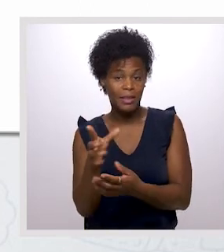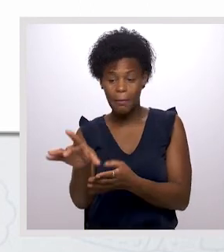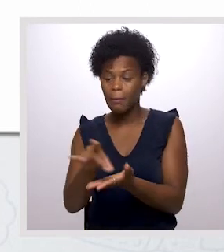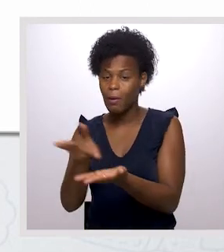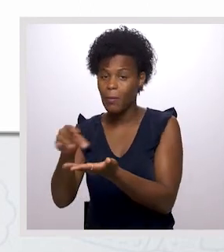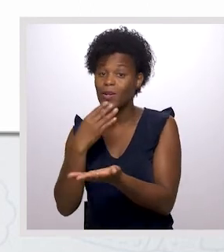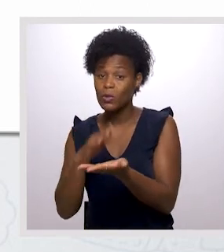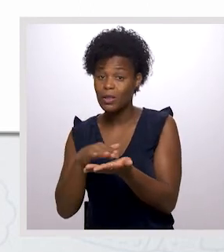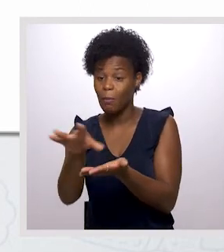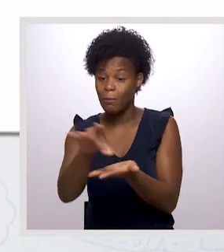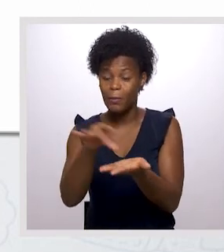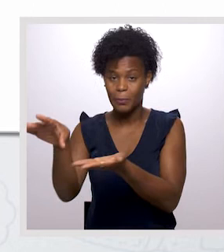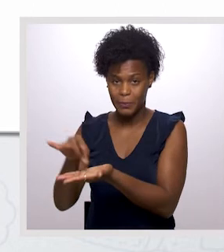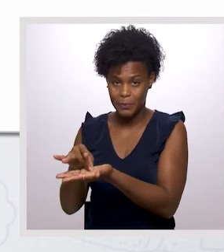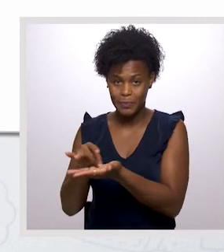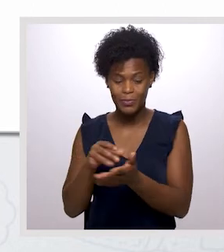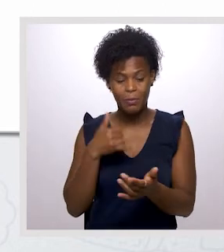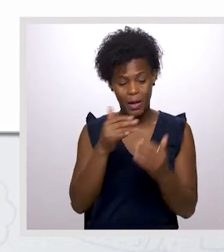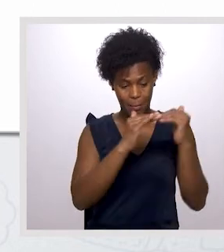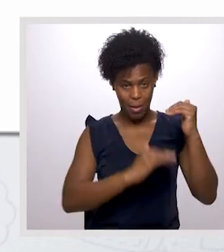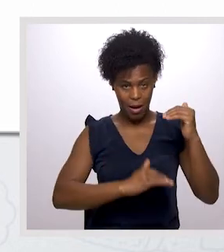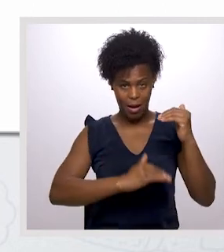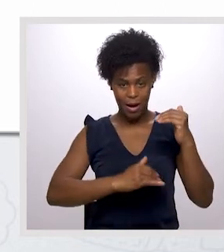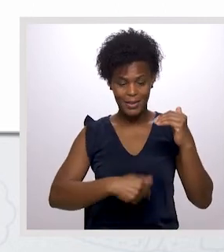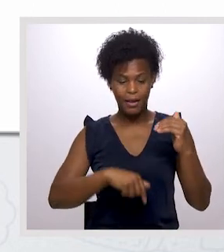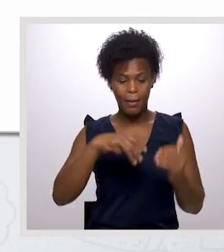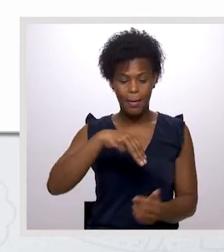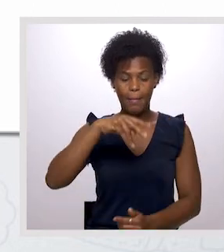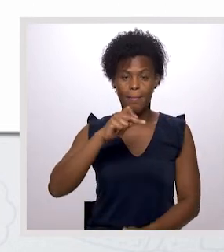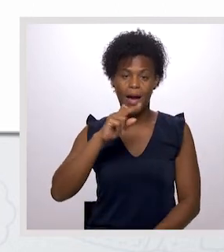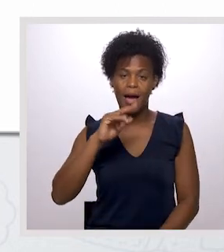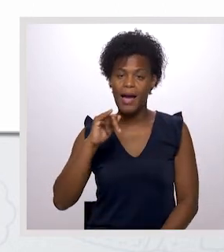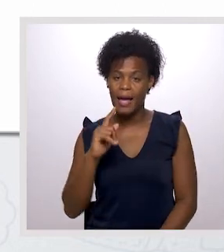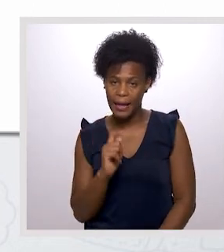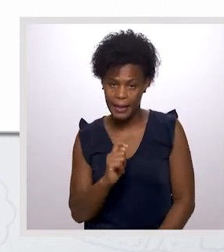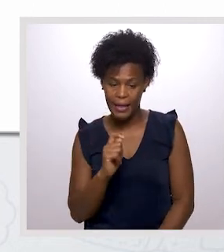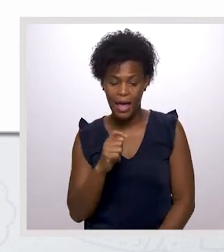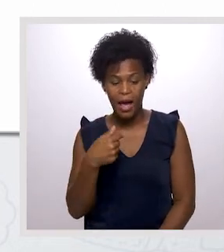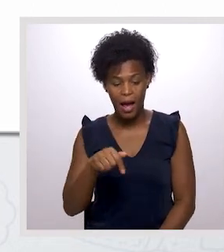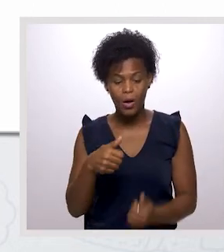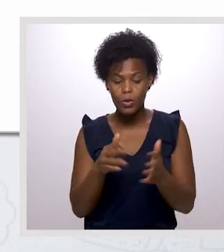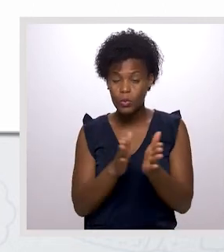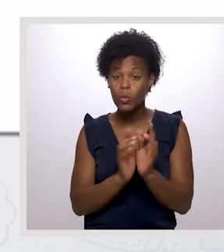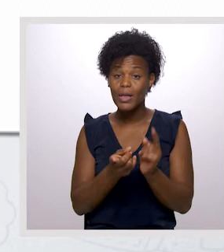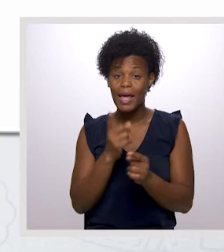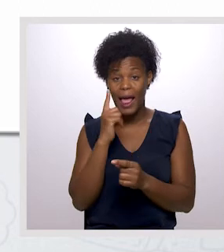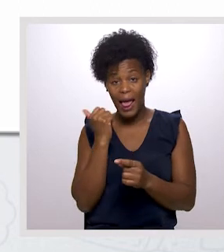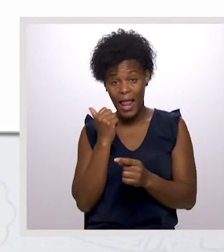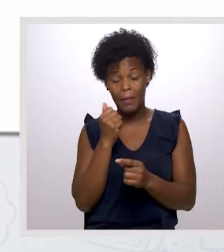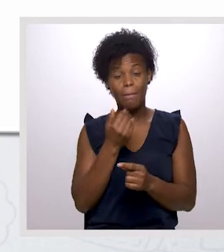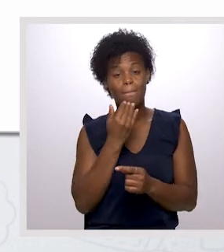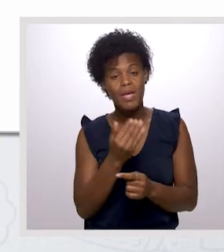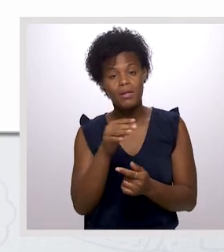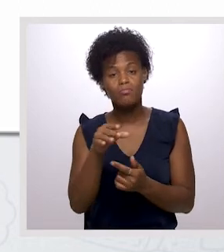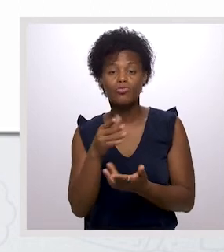au restaurant. En bas, nous avons Marie. Ici, il y a tout ce qu'elle demande